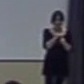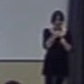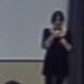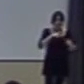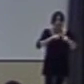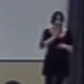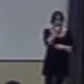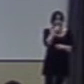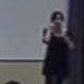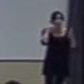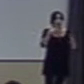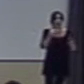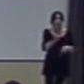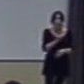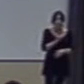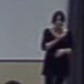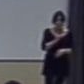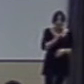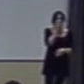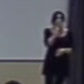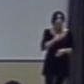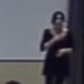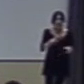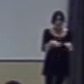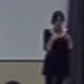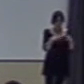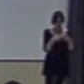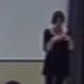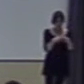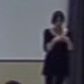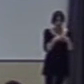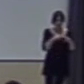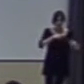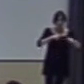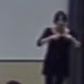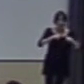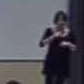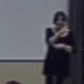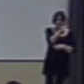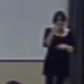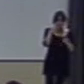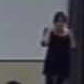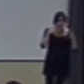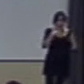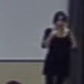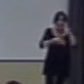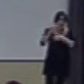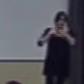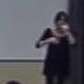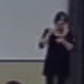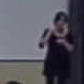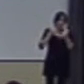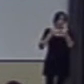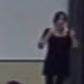organitzat pel Consell Municipal de Benestar Social, que és el primer dels consells de participació que es va posar en marxa